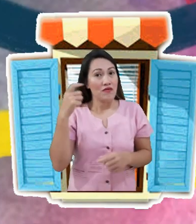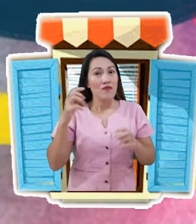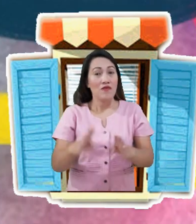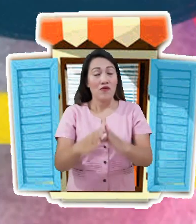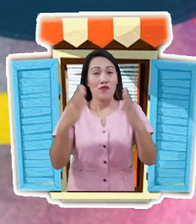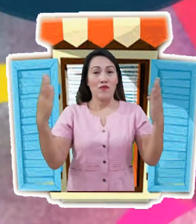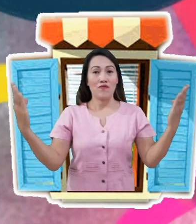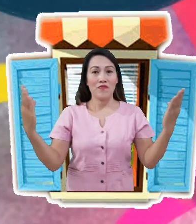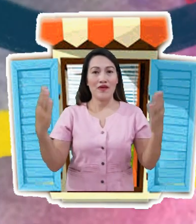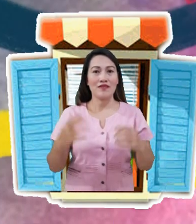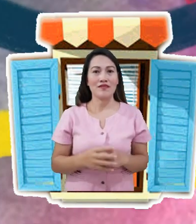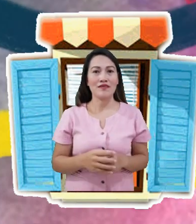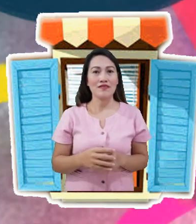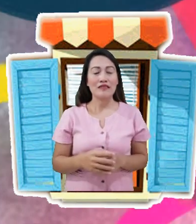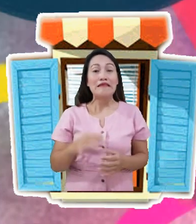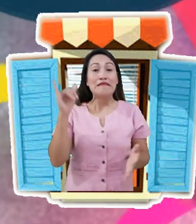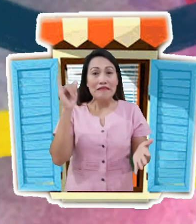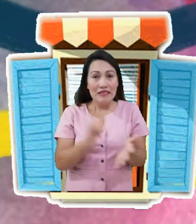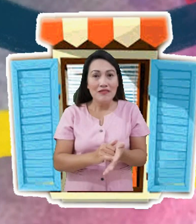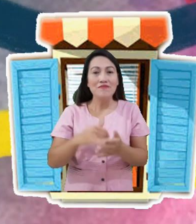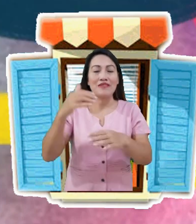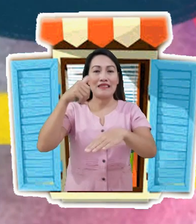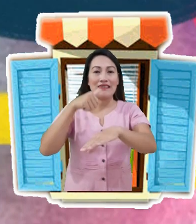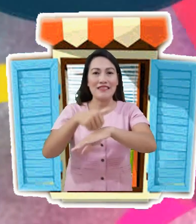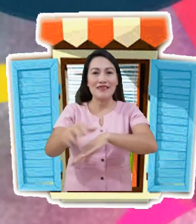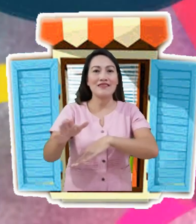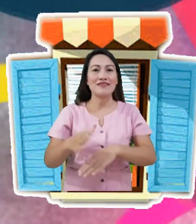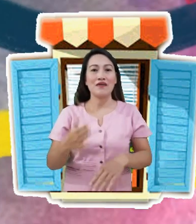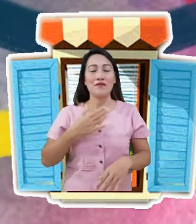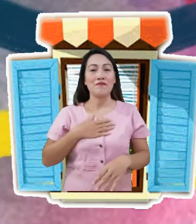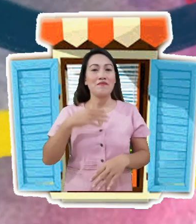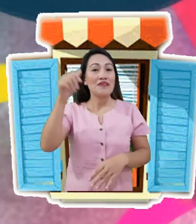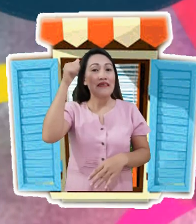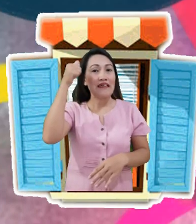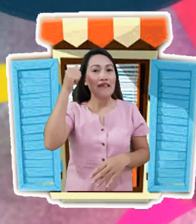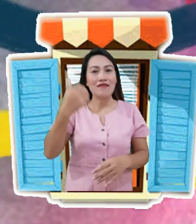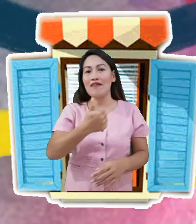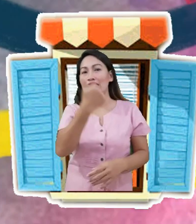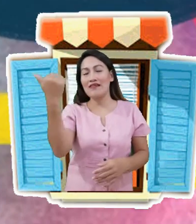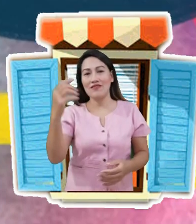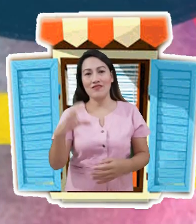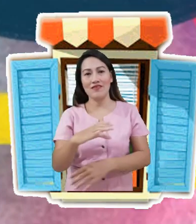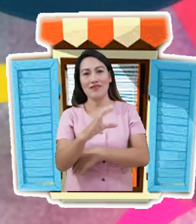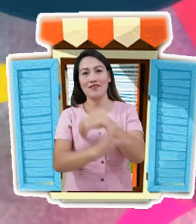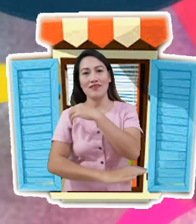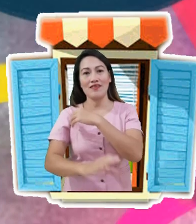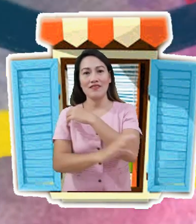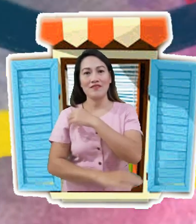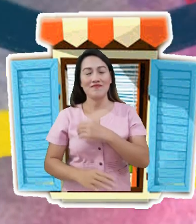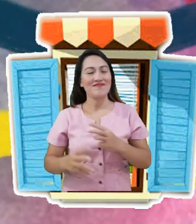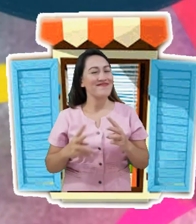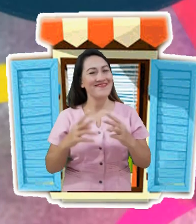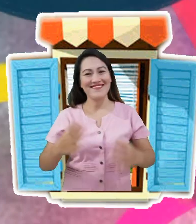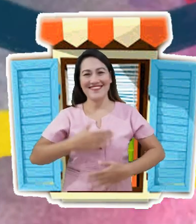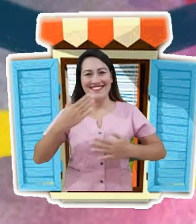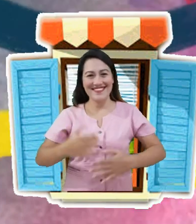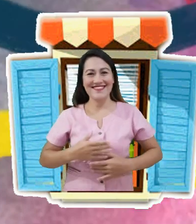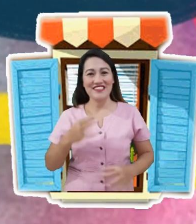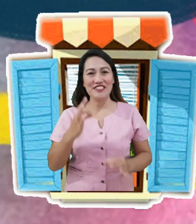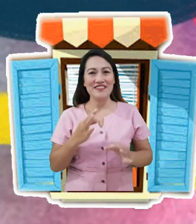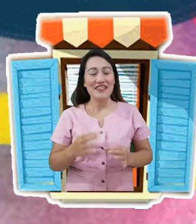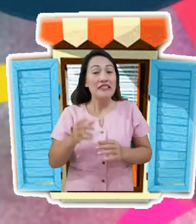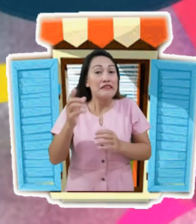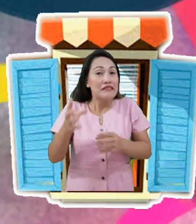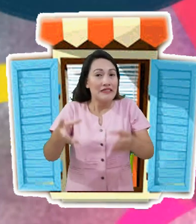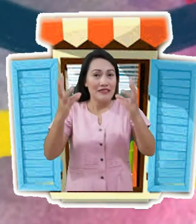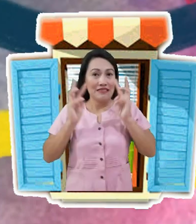pala ang pinapadala na regalo ng aking tiyahin na nasa ibang bansa. Masayang masaya ako kapag isinusuot ko lahat ng makukulay